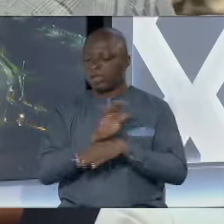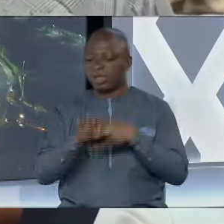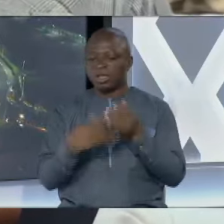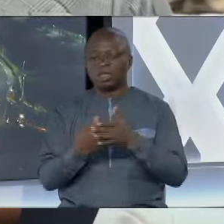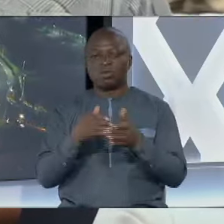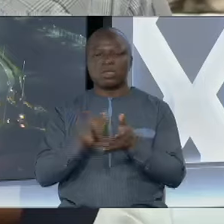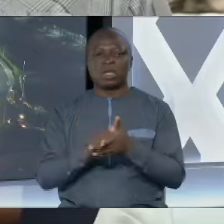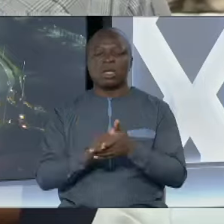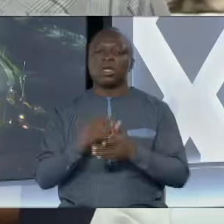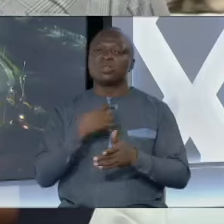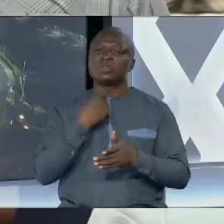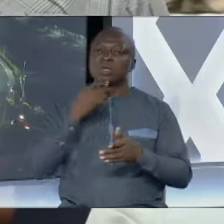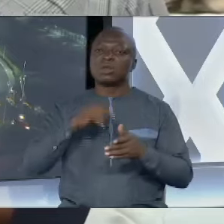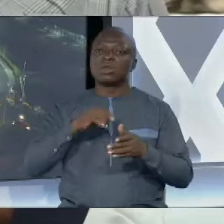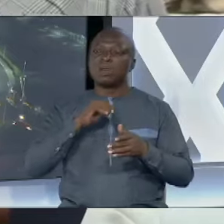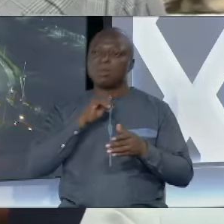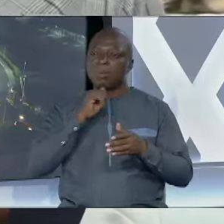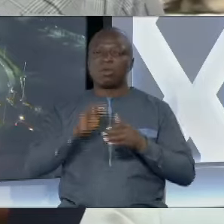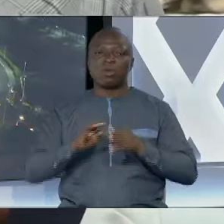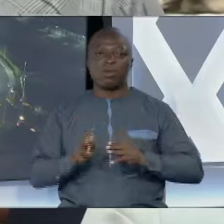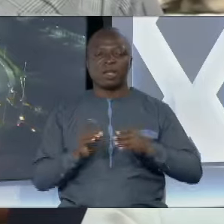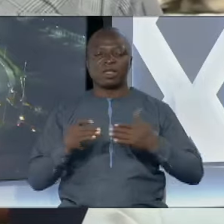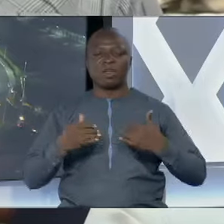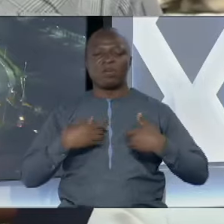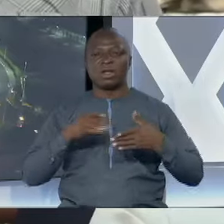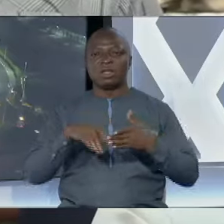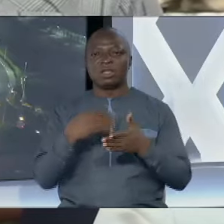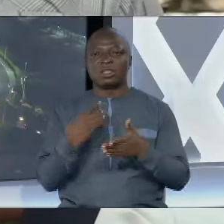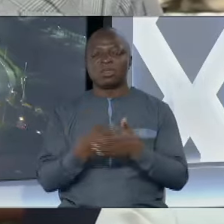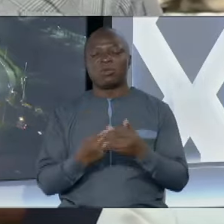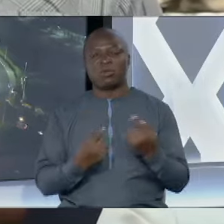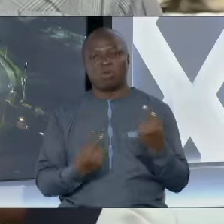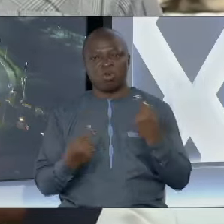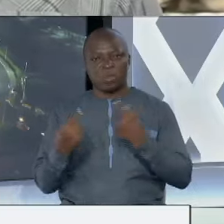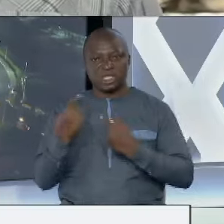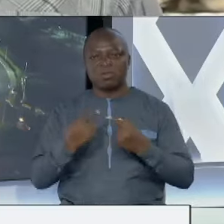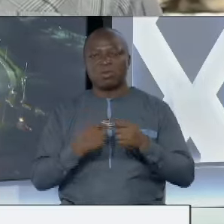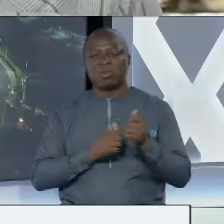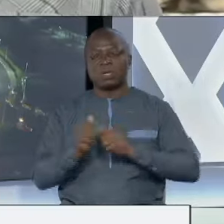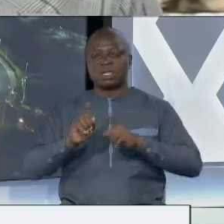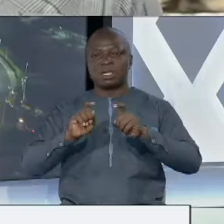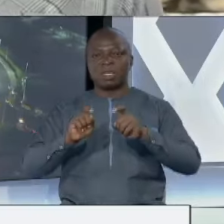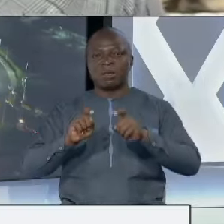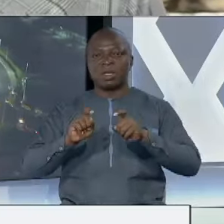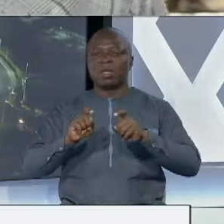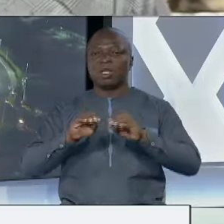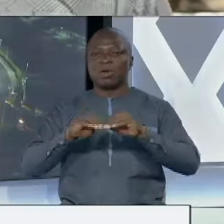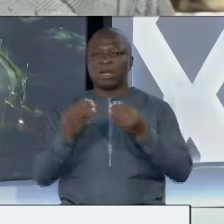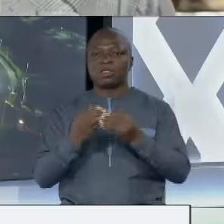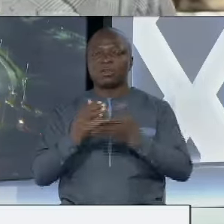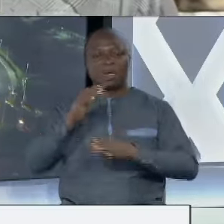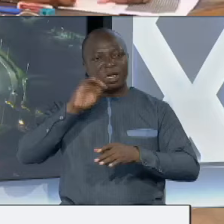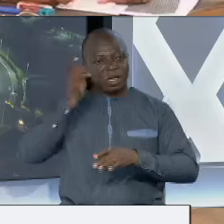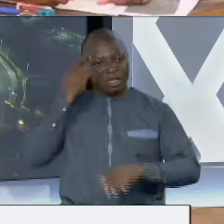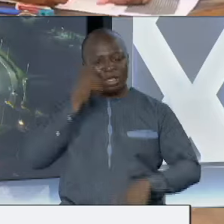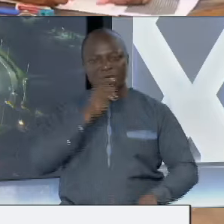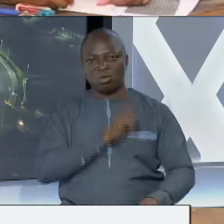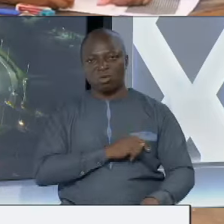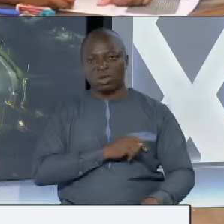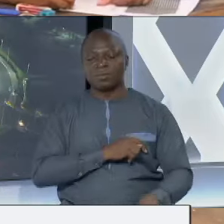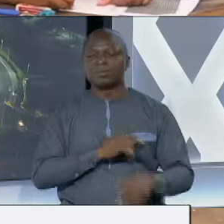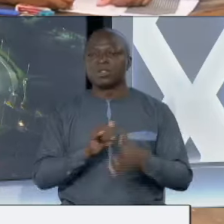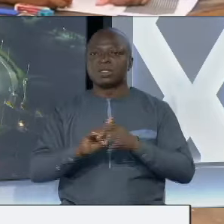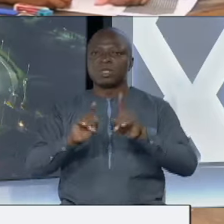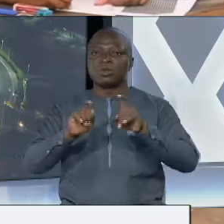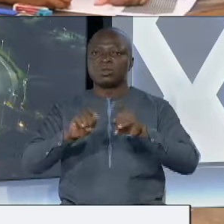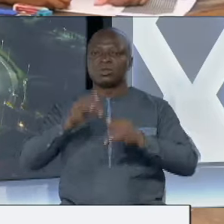et se dire qu'il n'y a pas d'autre moyen d'avoir des diplômes compétitifs que de passer l'examen qui est organisé par l'État togolais. La